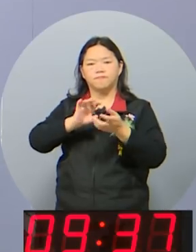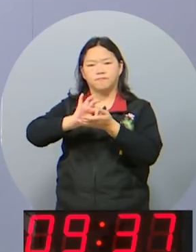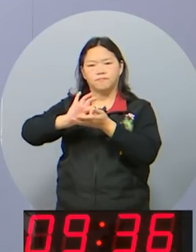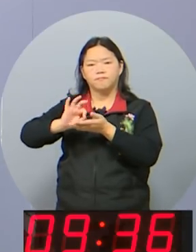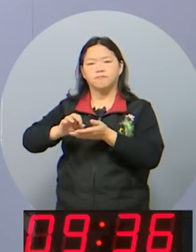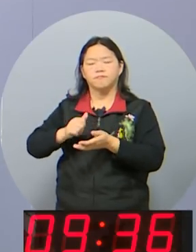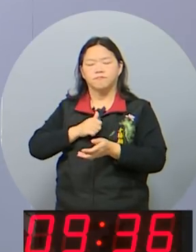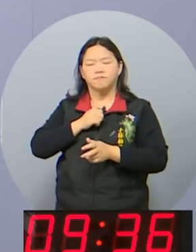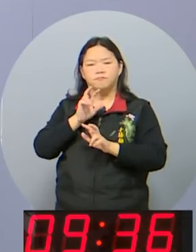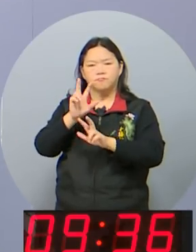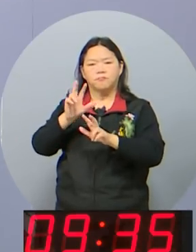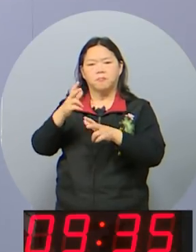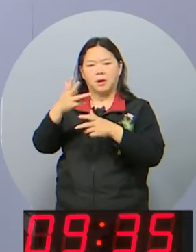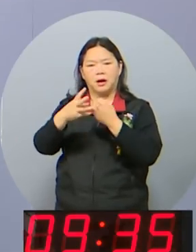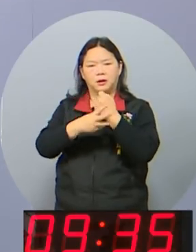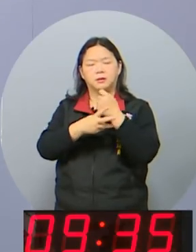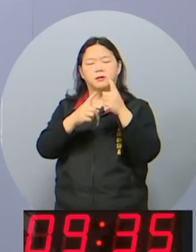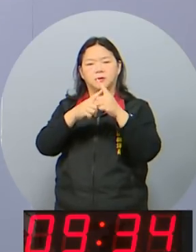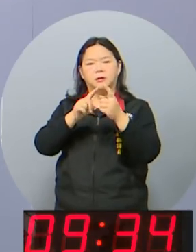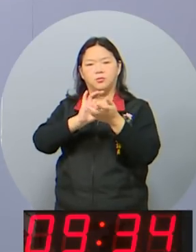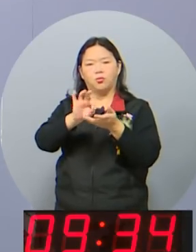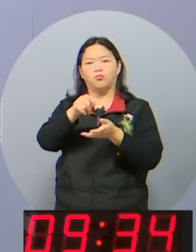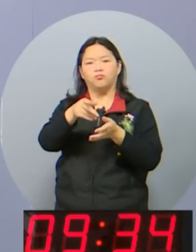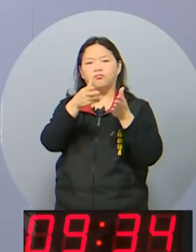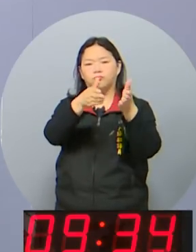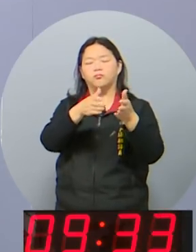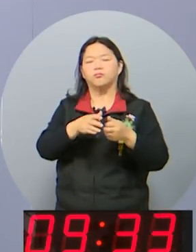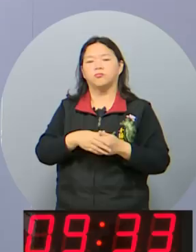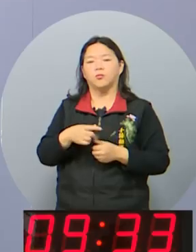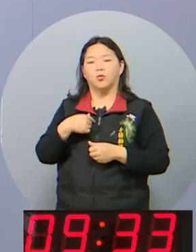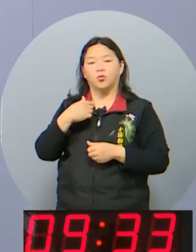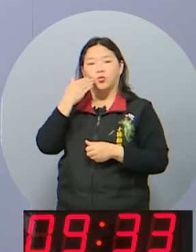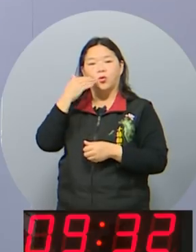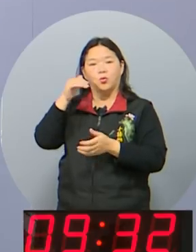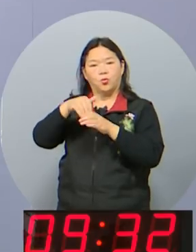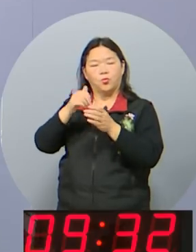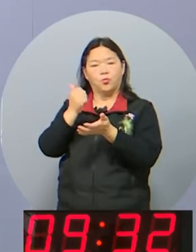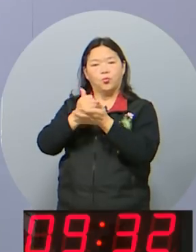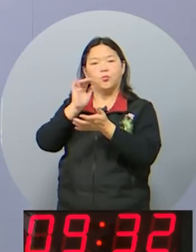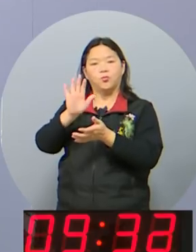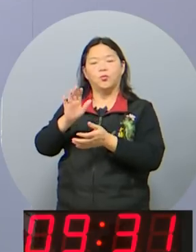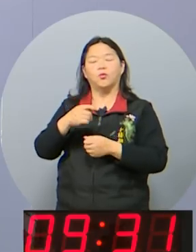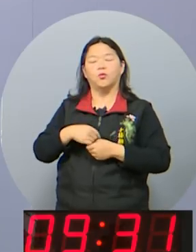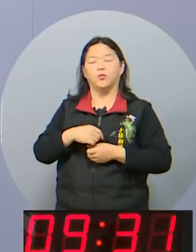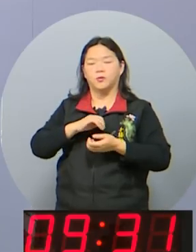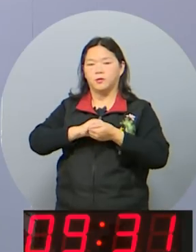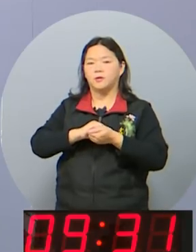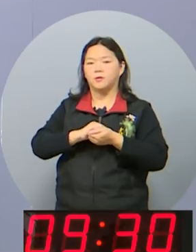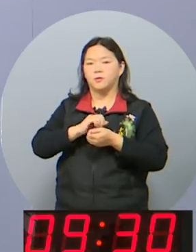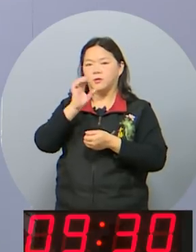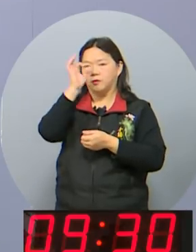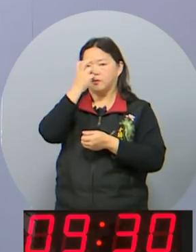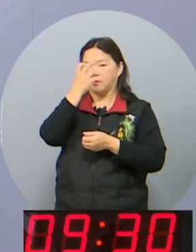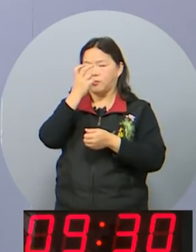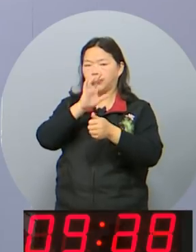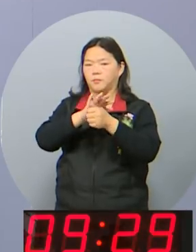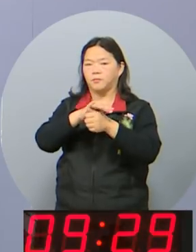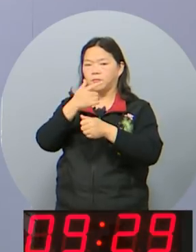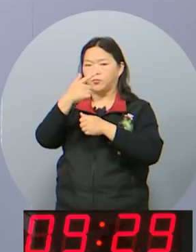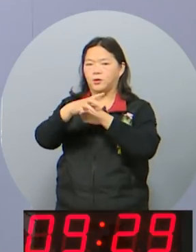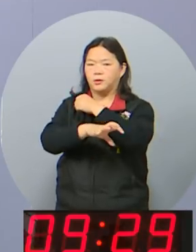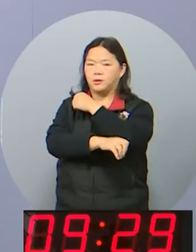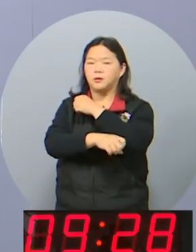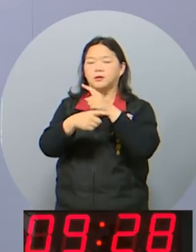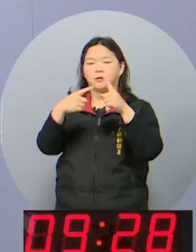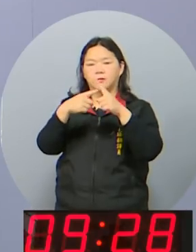落实我们全巴黎居民。那我当选议员之后，我会优先照顾我们的基层，我会注意其